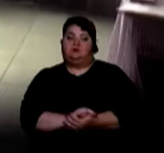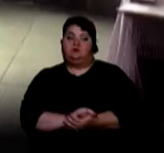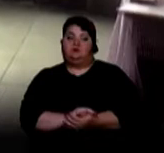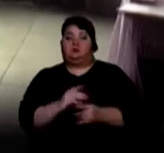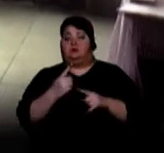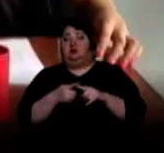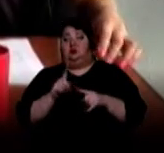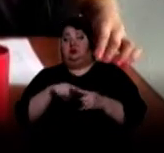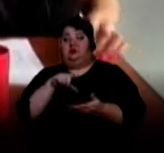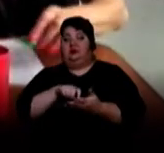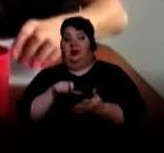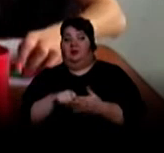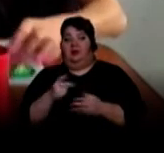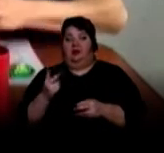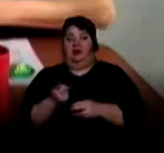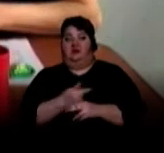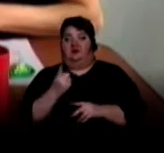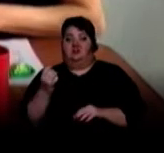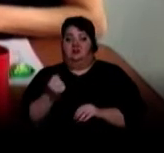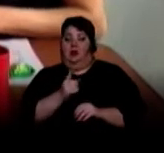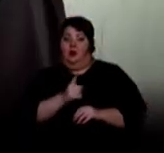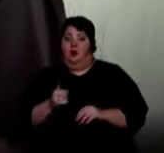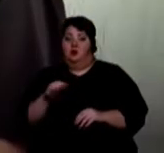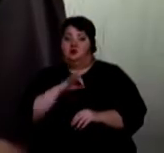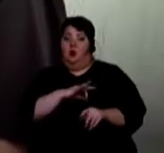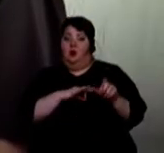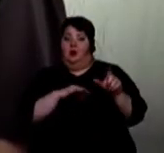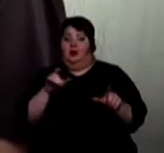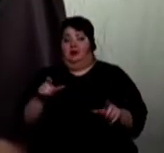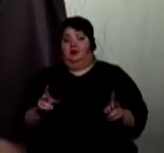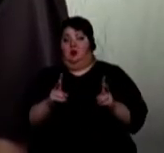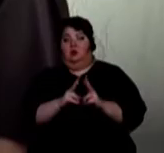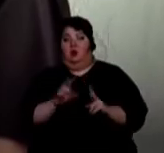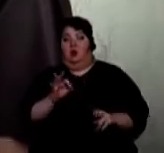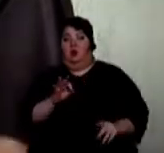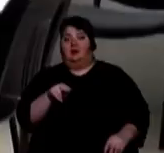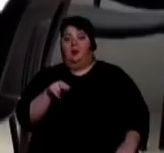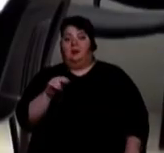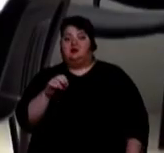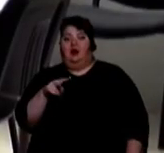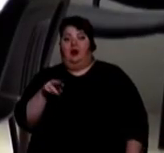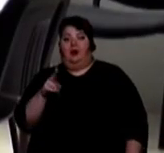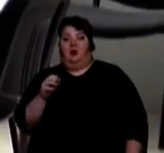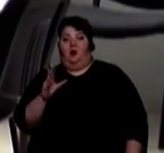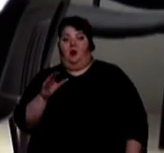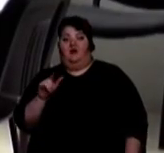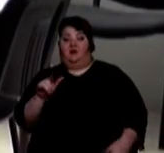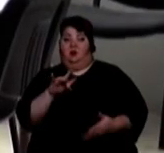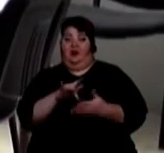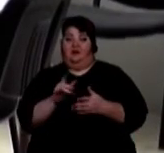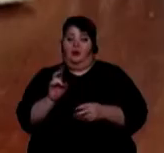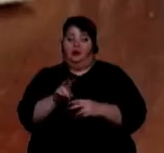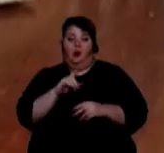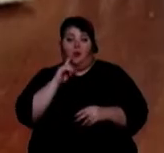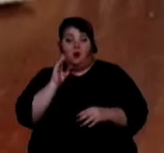У цій кімнаті подвічі на тиждень із кожною клієнткою зустрічається Олена Пчелякова. До неї у лайф-центр приходять переважно